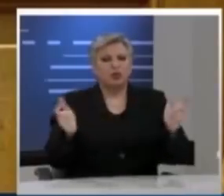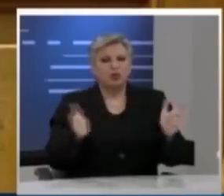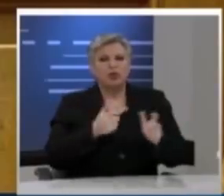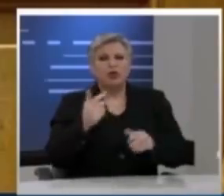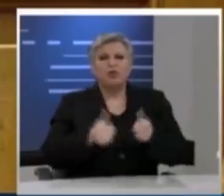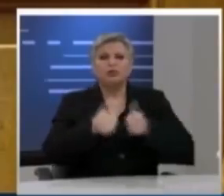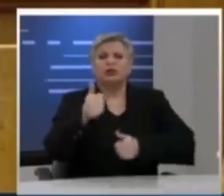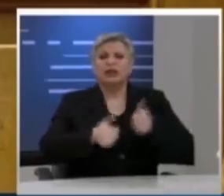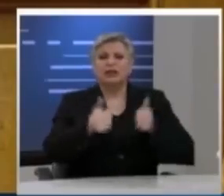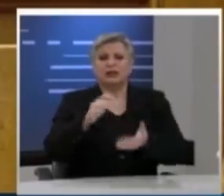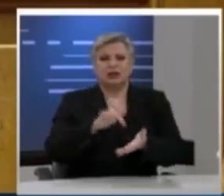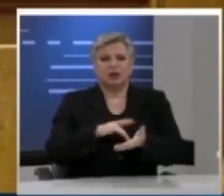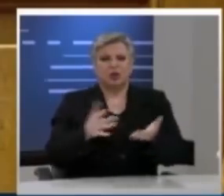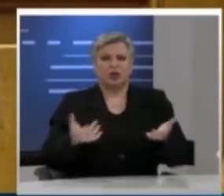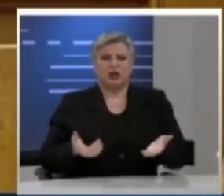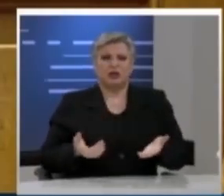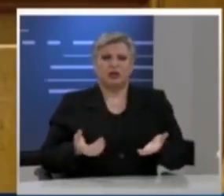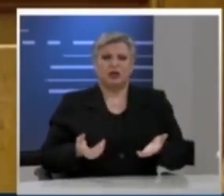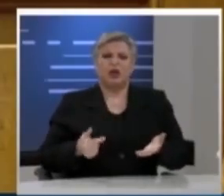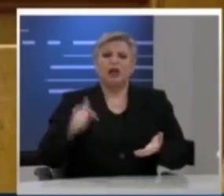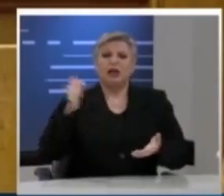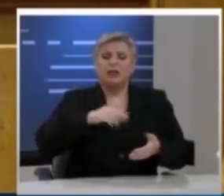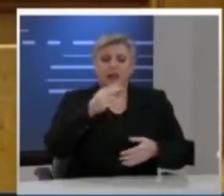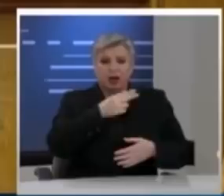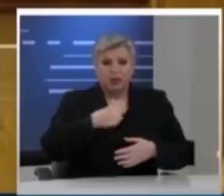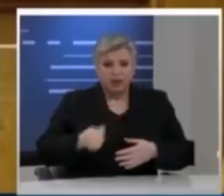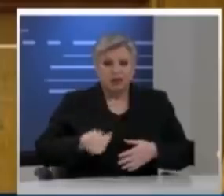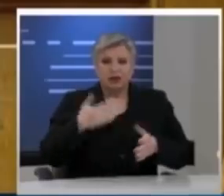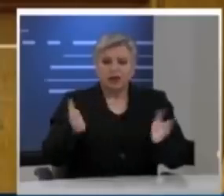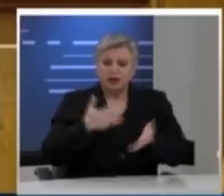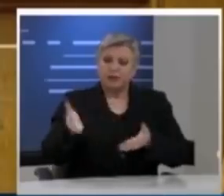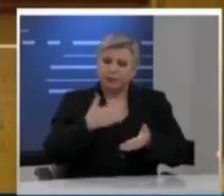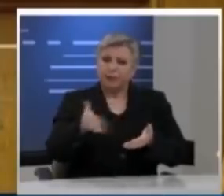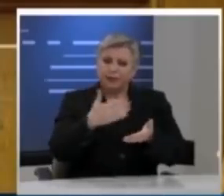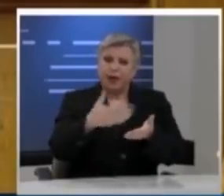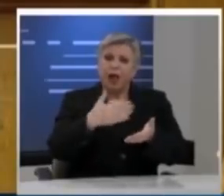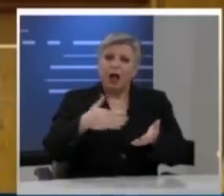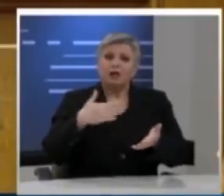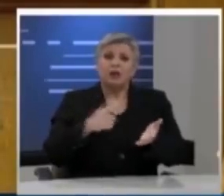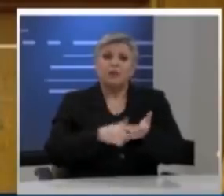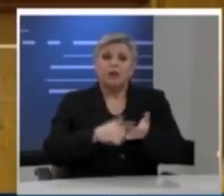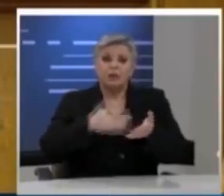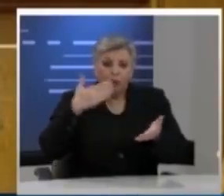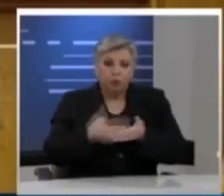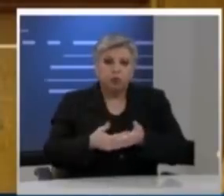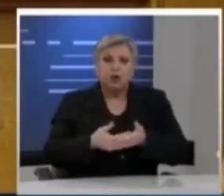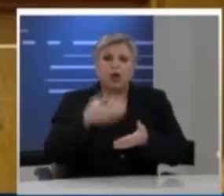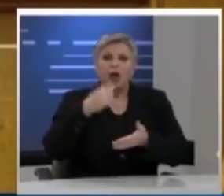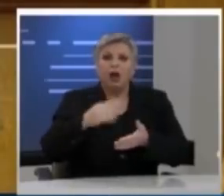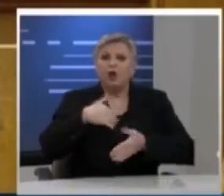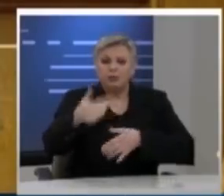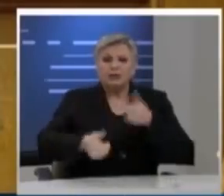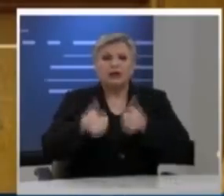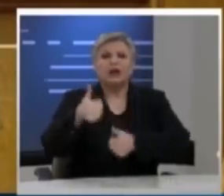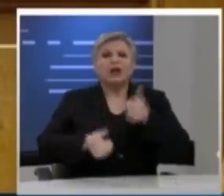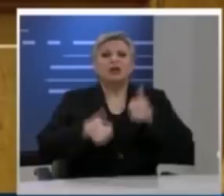εκπαιδευτικούς να τρέχουν την ύλη γιατί πρόκειται για ύλη εξεταστέα σε πανελλαδικές εξετάσεις